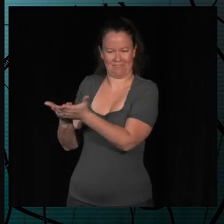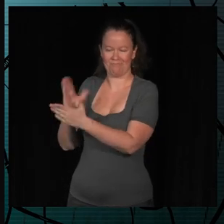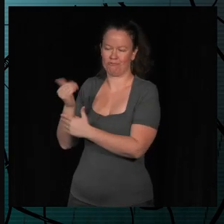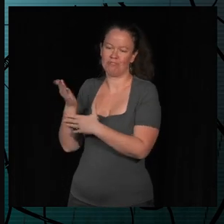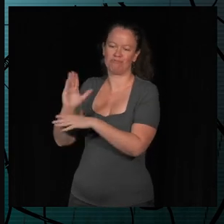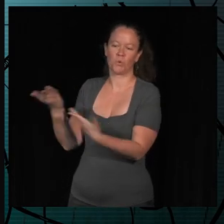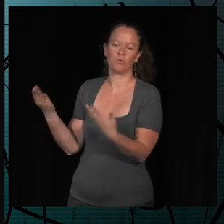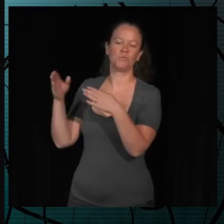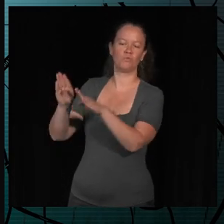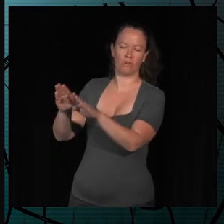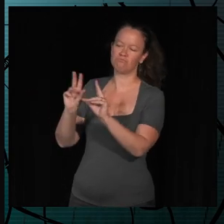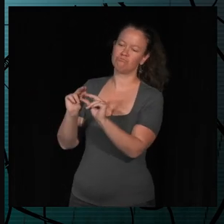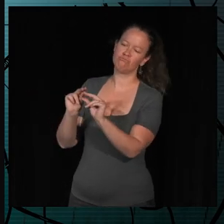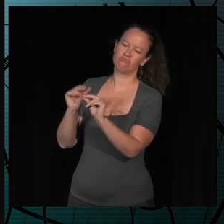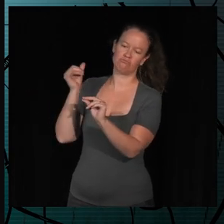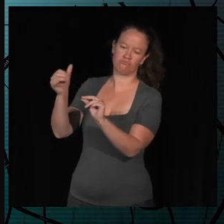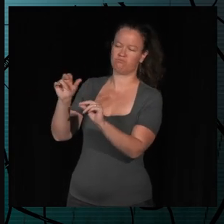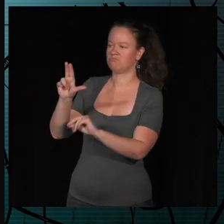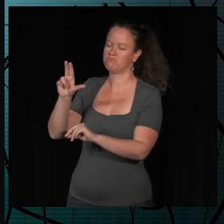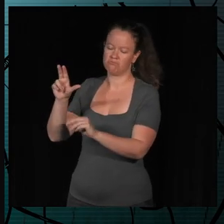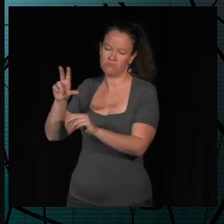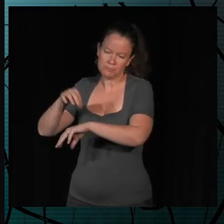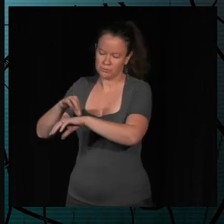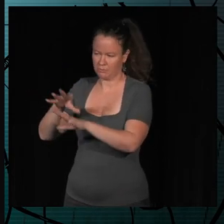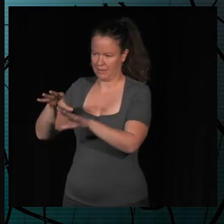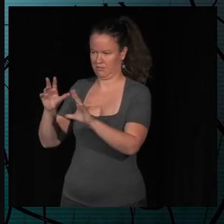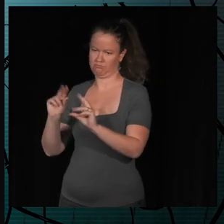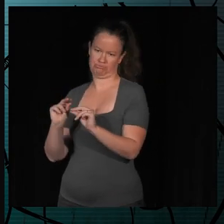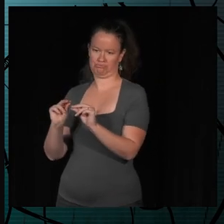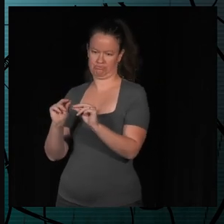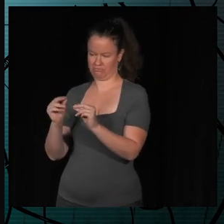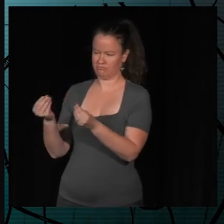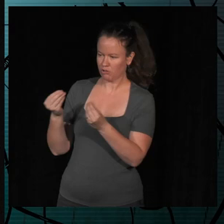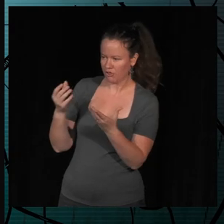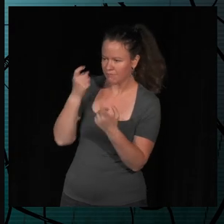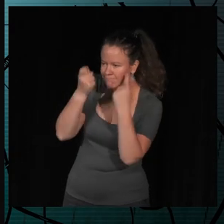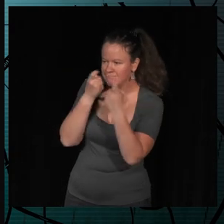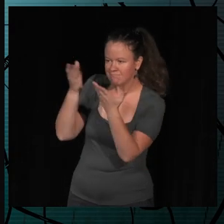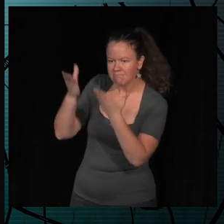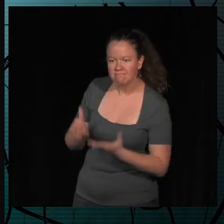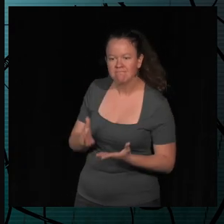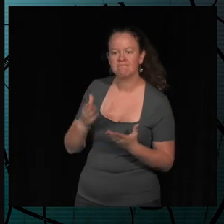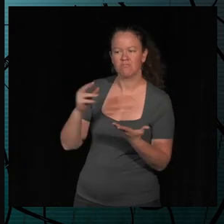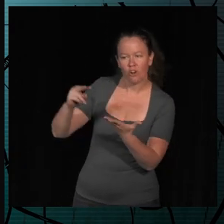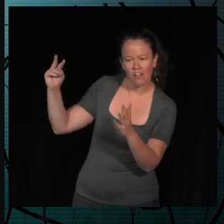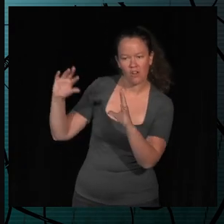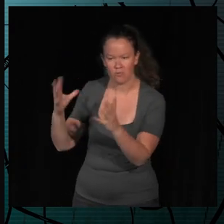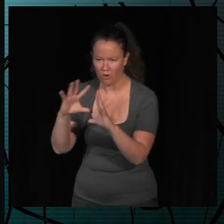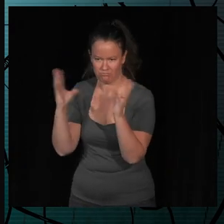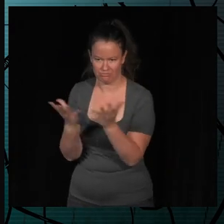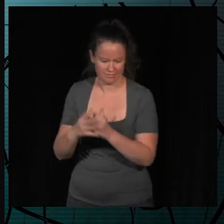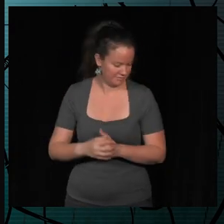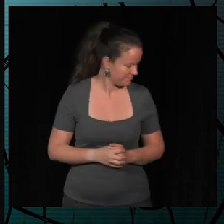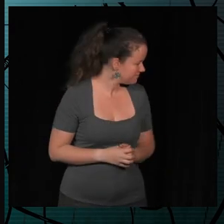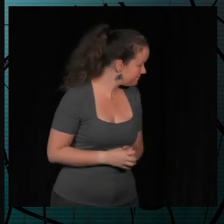pour clôturer un petit peu nos échanges et et nous apporter son propre regard et son expérience sur le sur le sujet